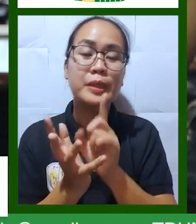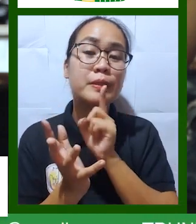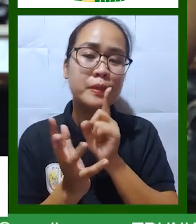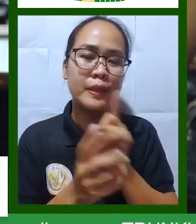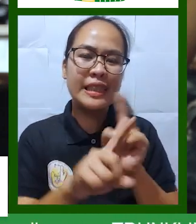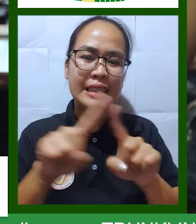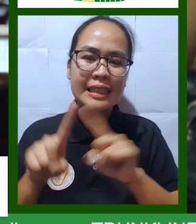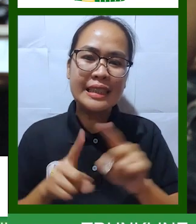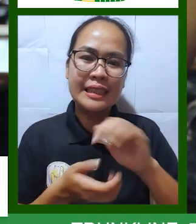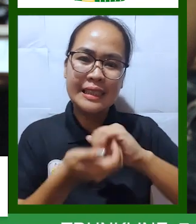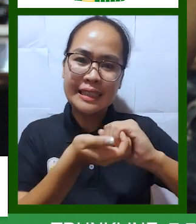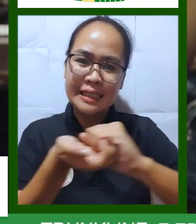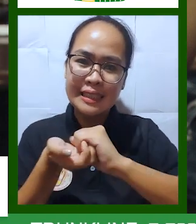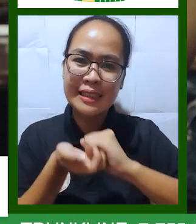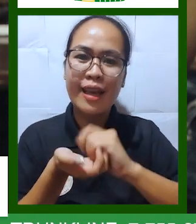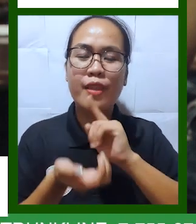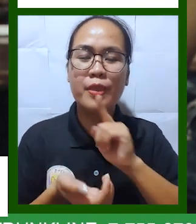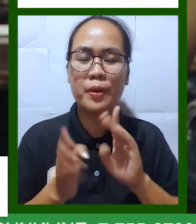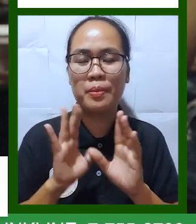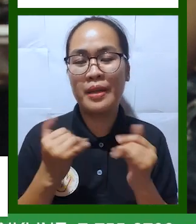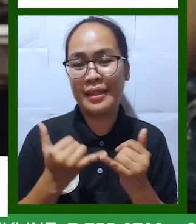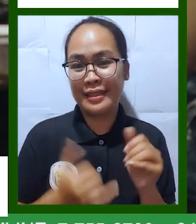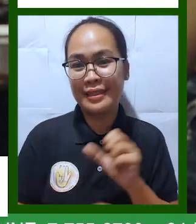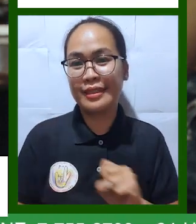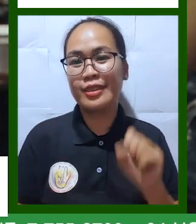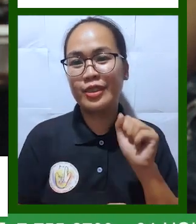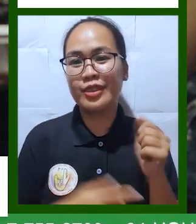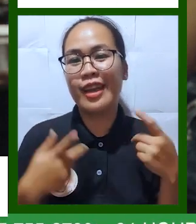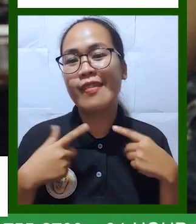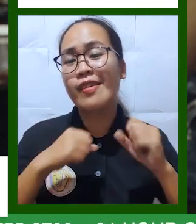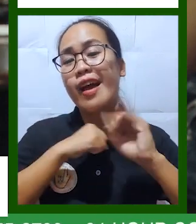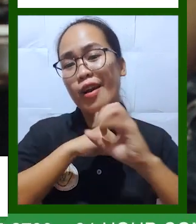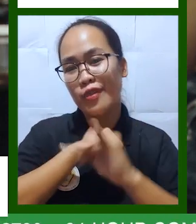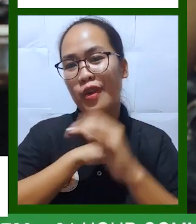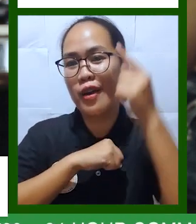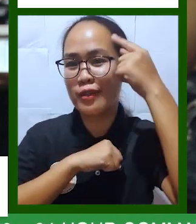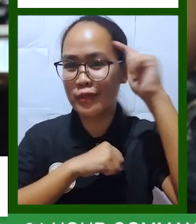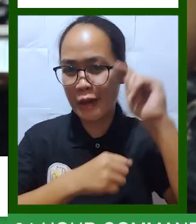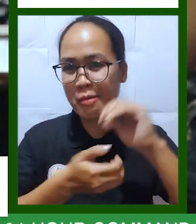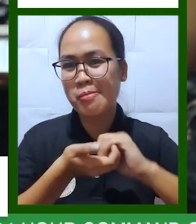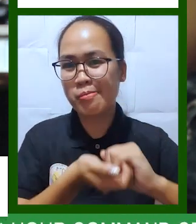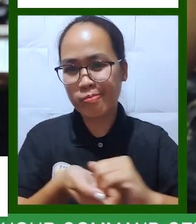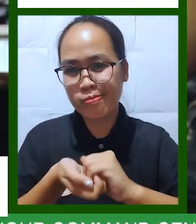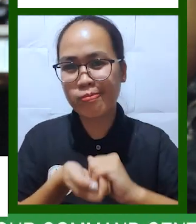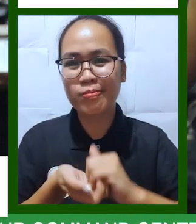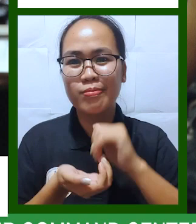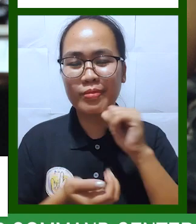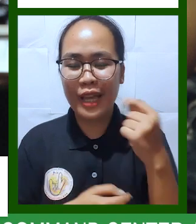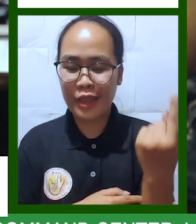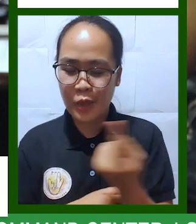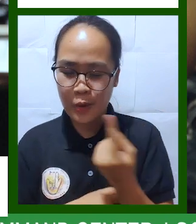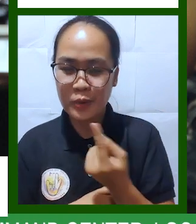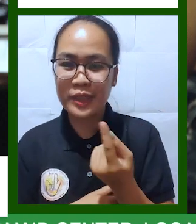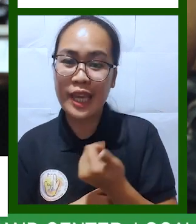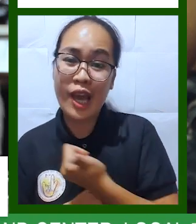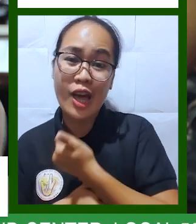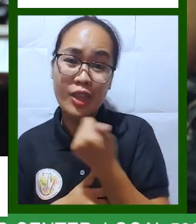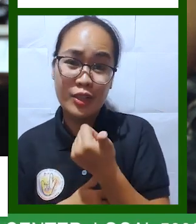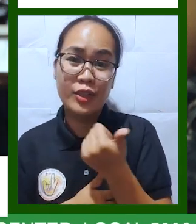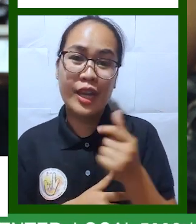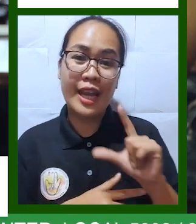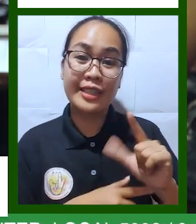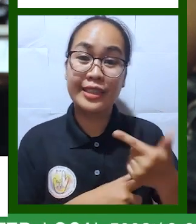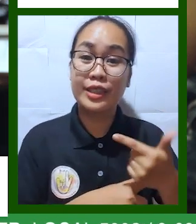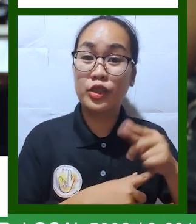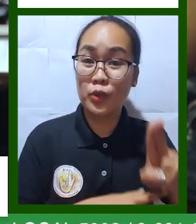mga kolaborasyon. No, ang Barangay San Antonio has been an advocate of collaborations, not only with other